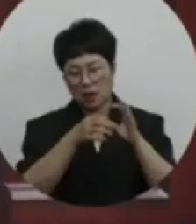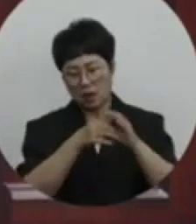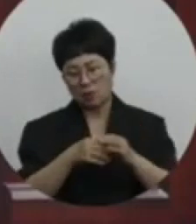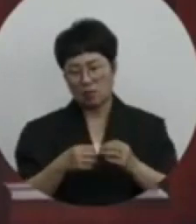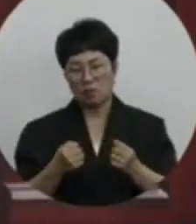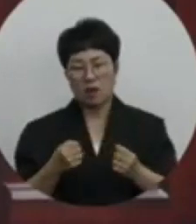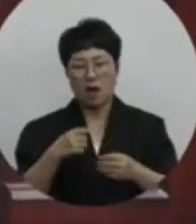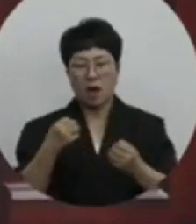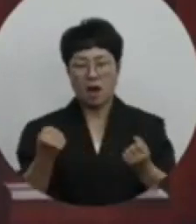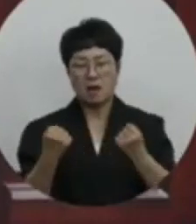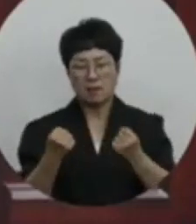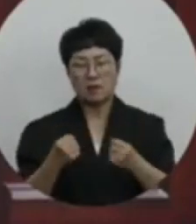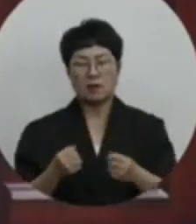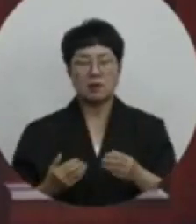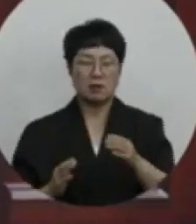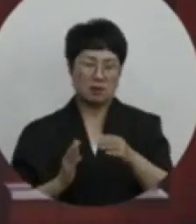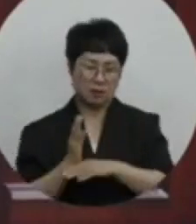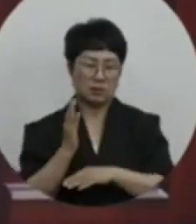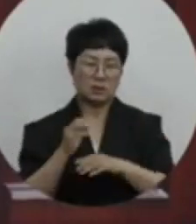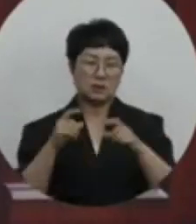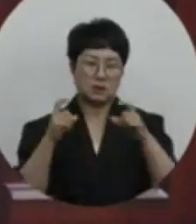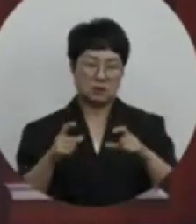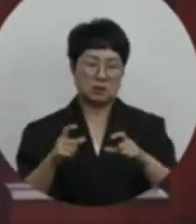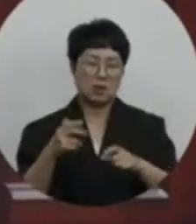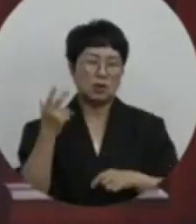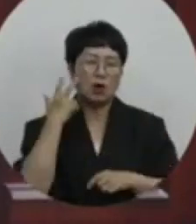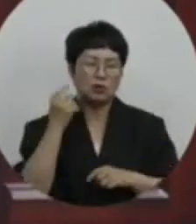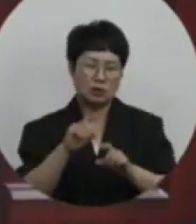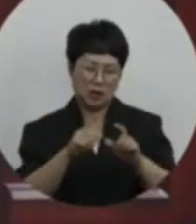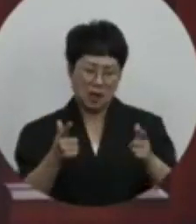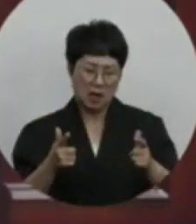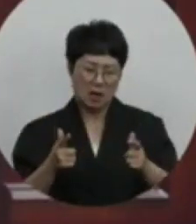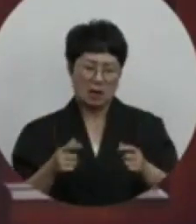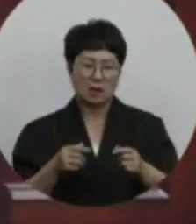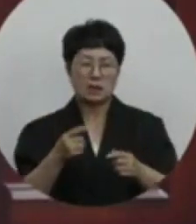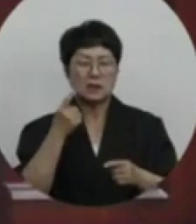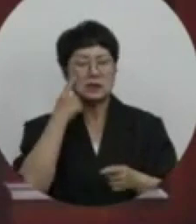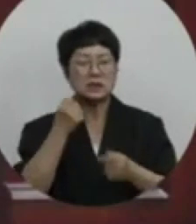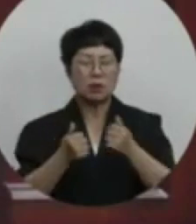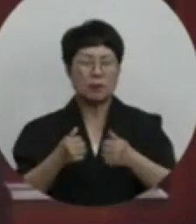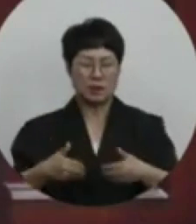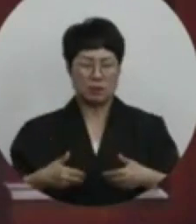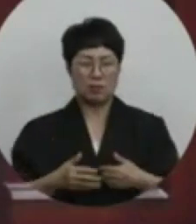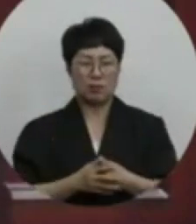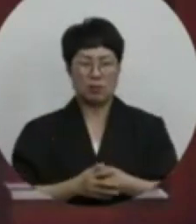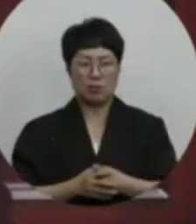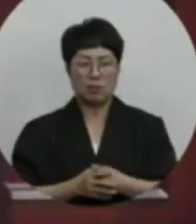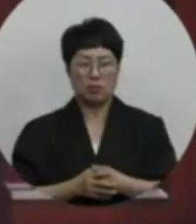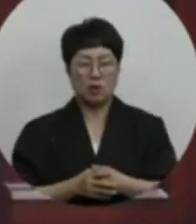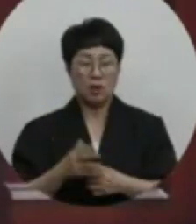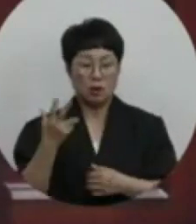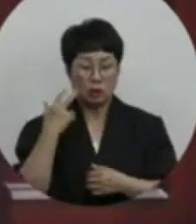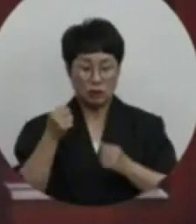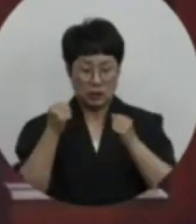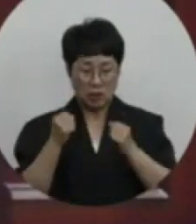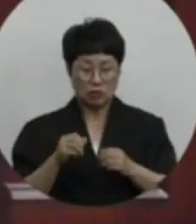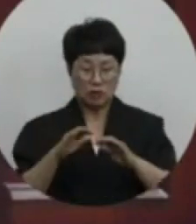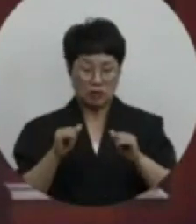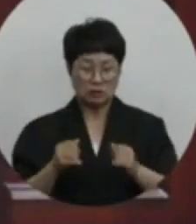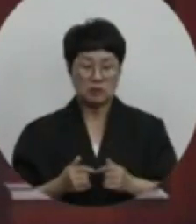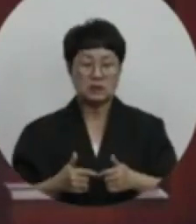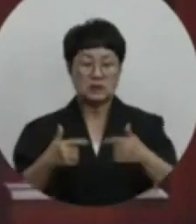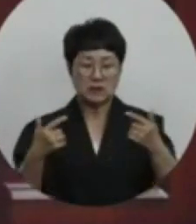지역입니다. 여주시도 다양한 시도가 필요합니다. 본인은 여주시의 체류 인구